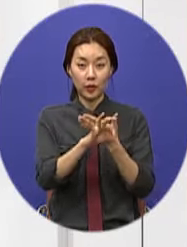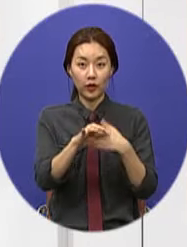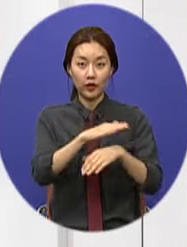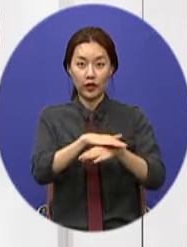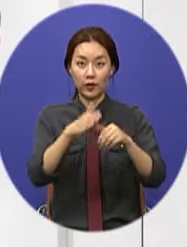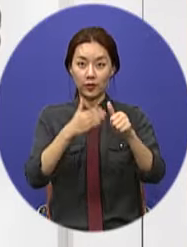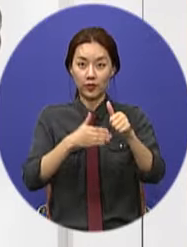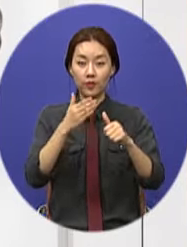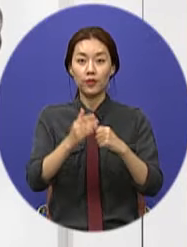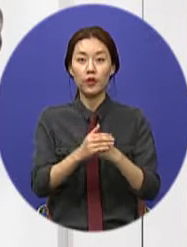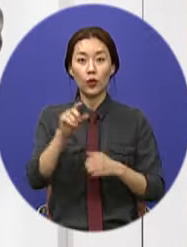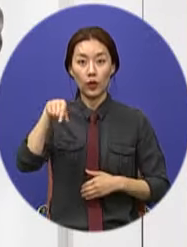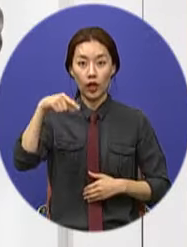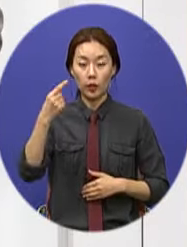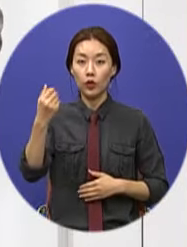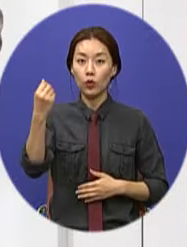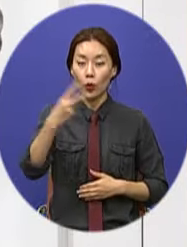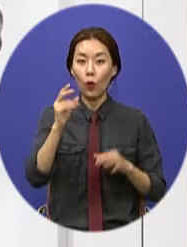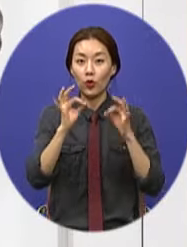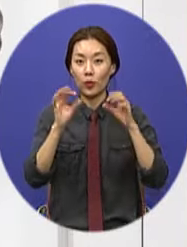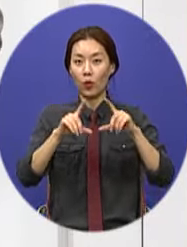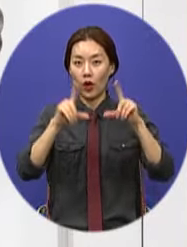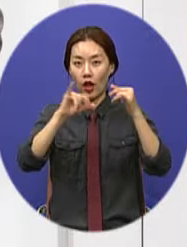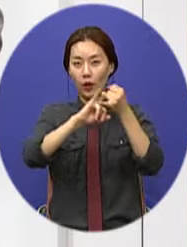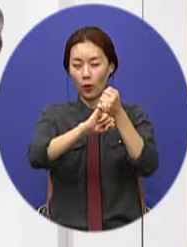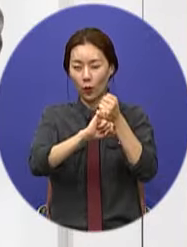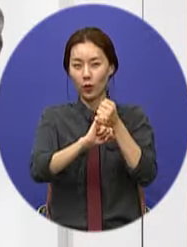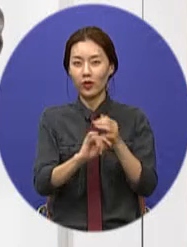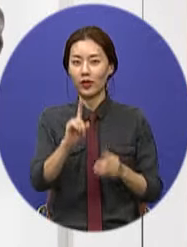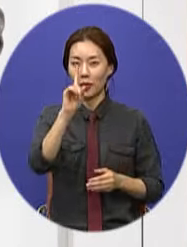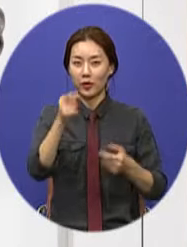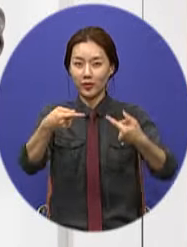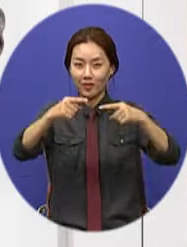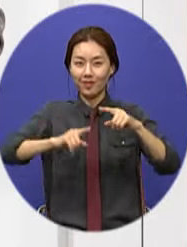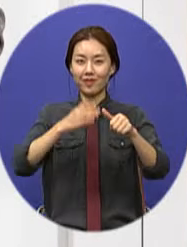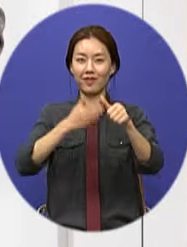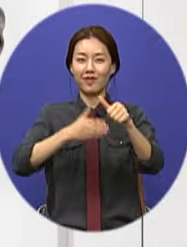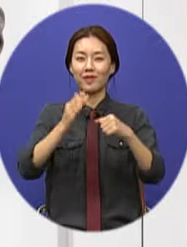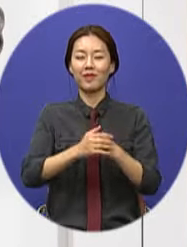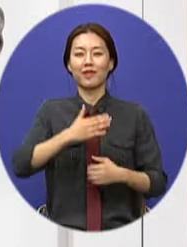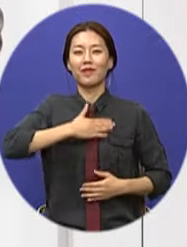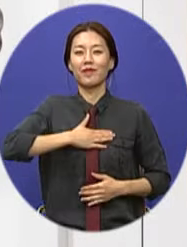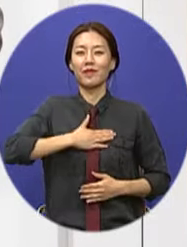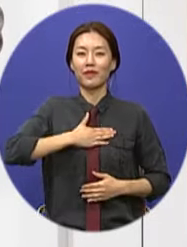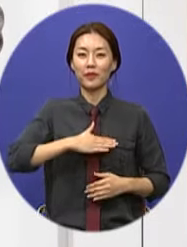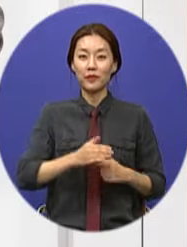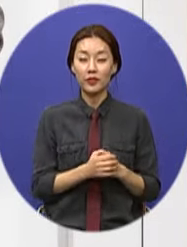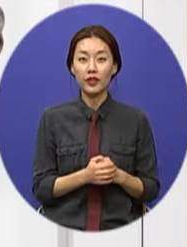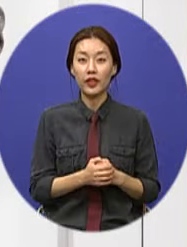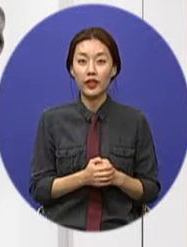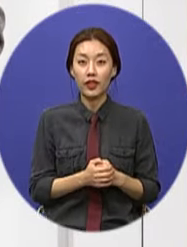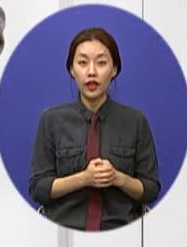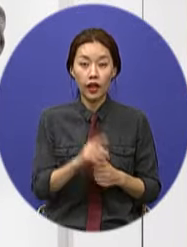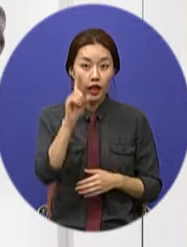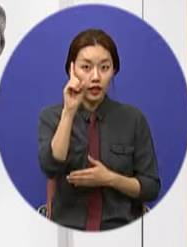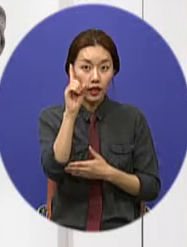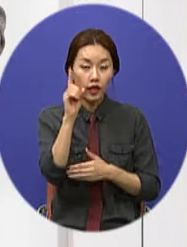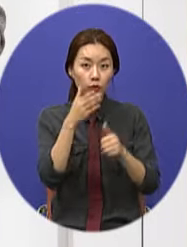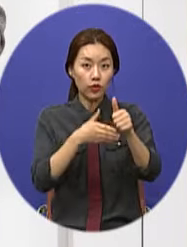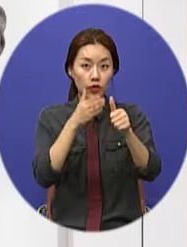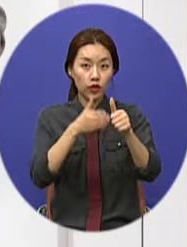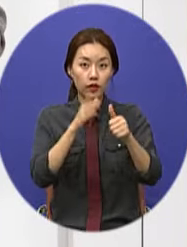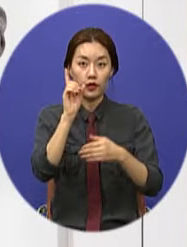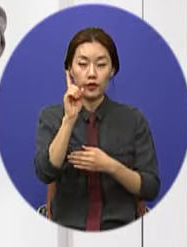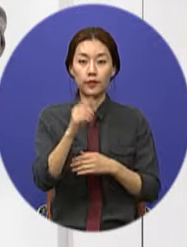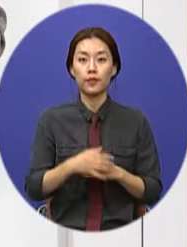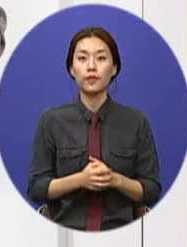네. 네. 다음 번에도 금요일 날 꼭 한번 참여를 해주세요. 아이고 또 참여할게요. 네. 네. 고맙습니다. 하나 부탁드릴까요?